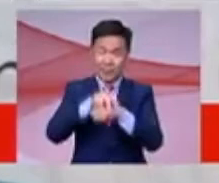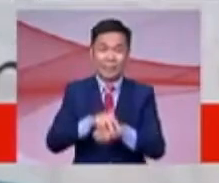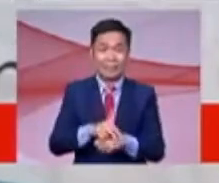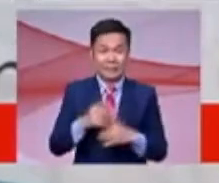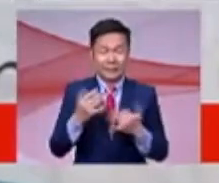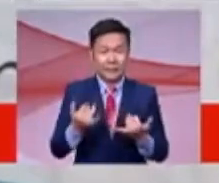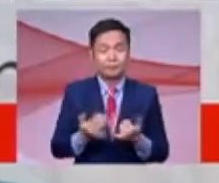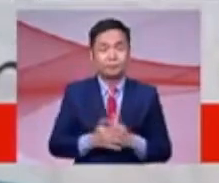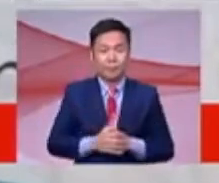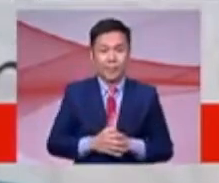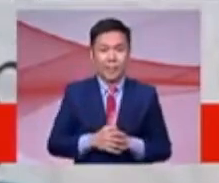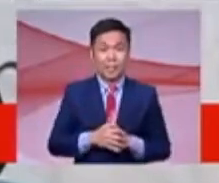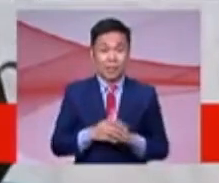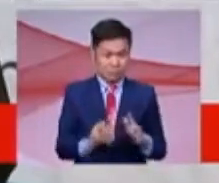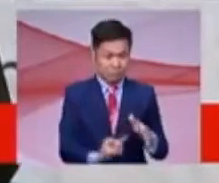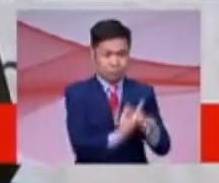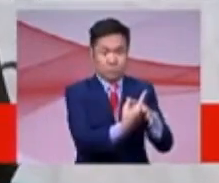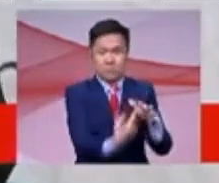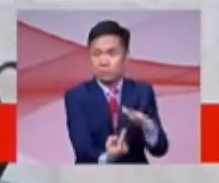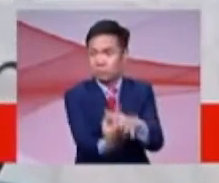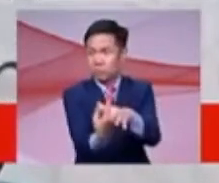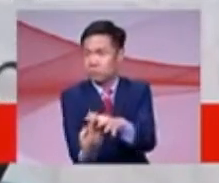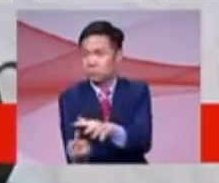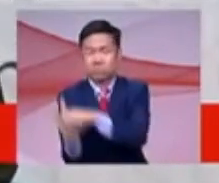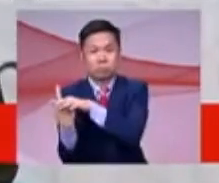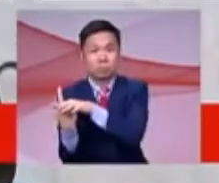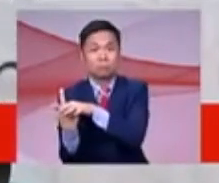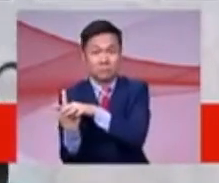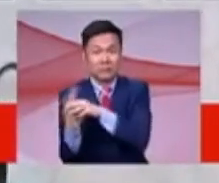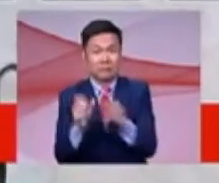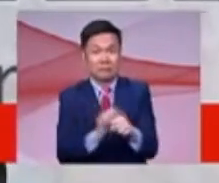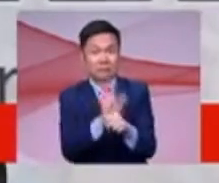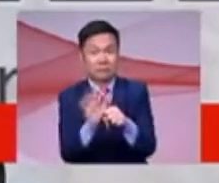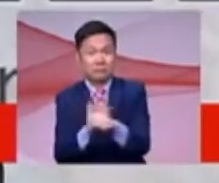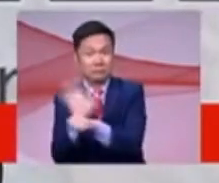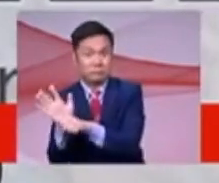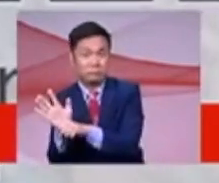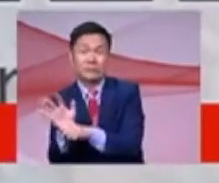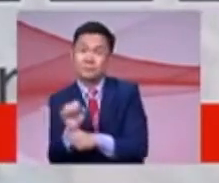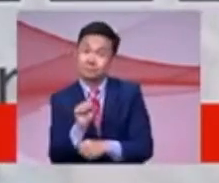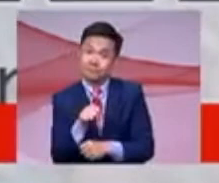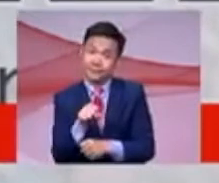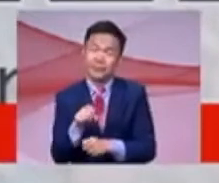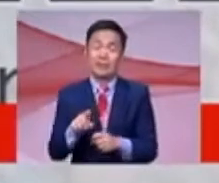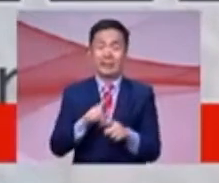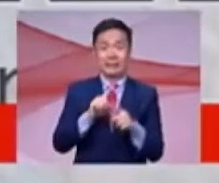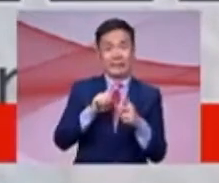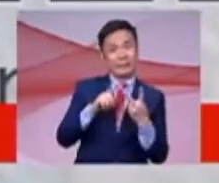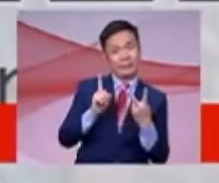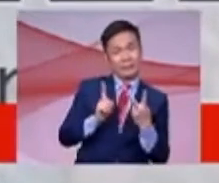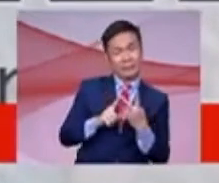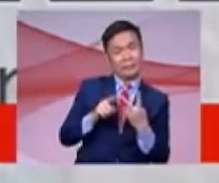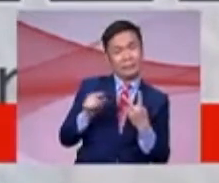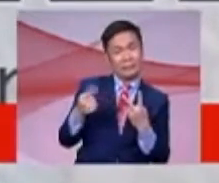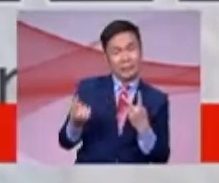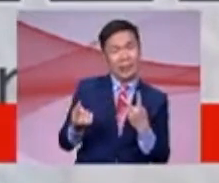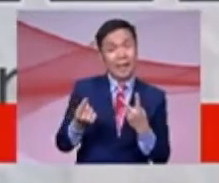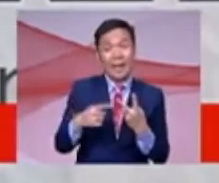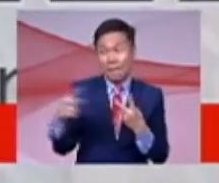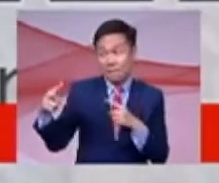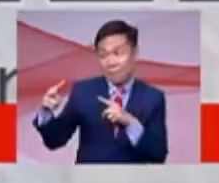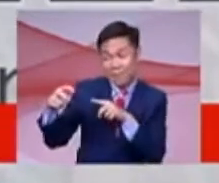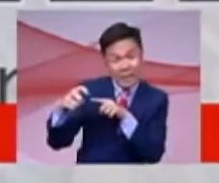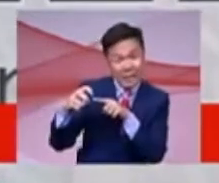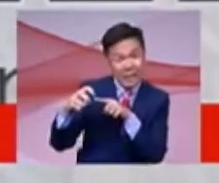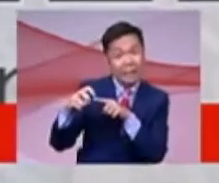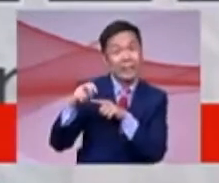kes sporadik meningkat. Kes-kes sporadik meningkat, ya. varian-varian yang dikesan